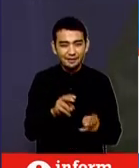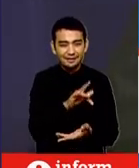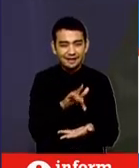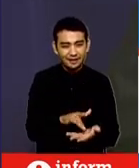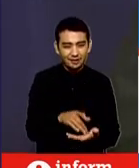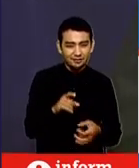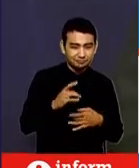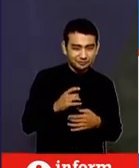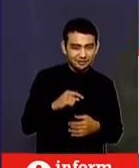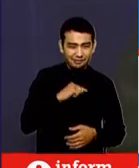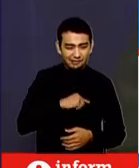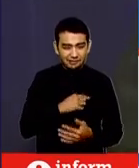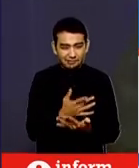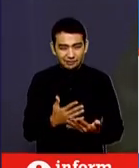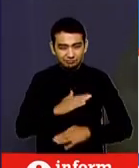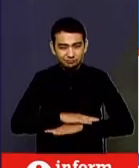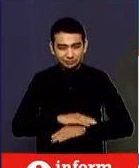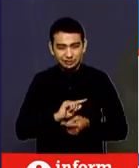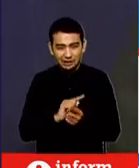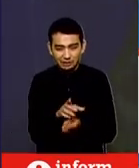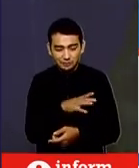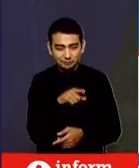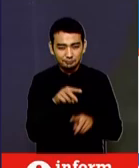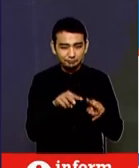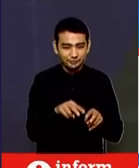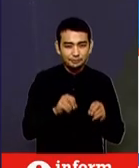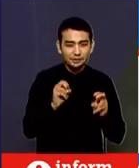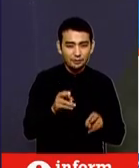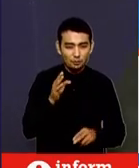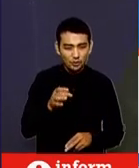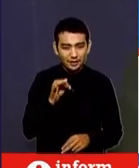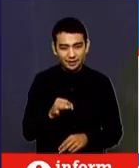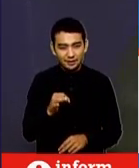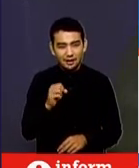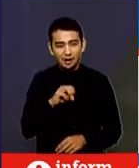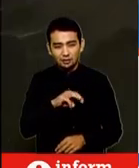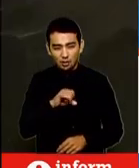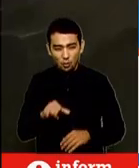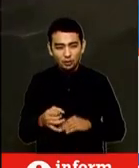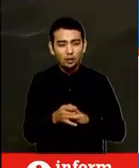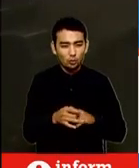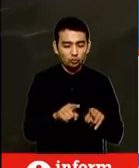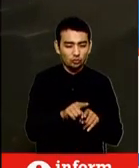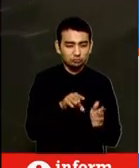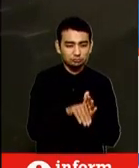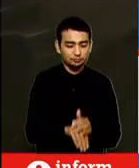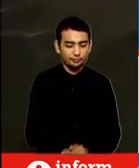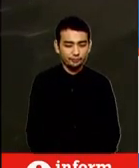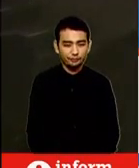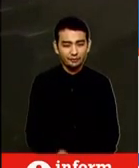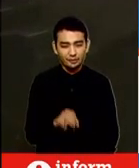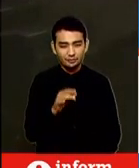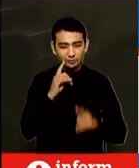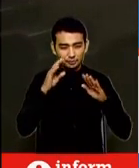профилактике агрессивного поведения среди подростков. Это выгодный проект, в том числе и для Атырауского региона. На совещании также подробно